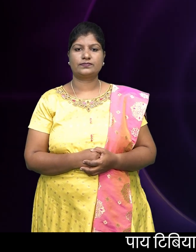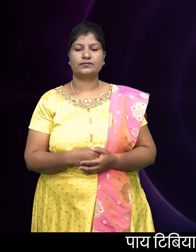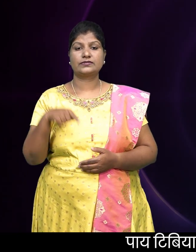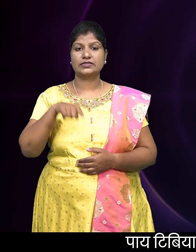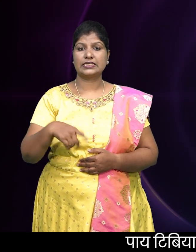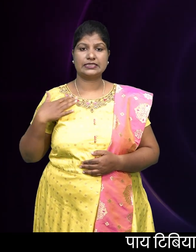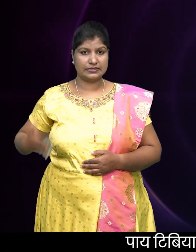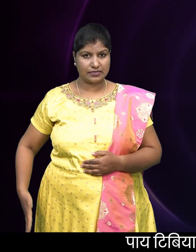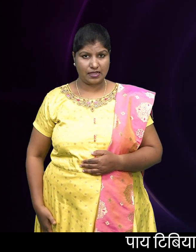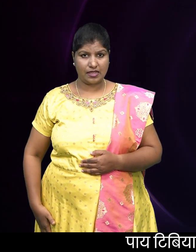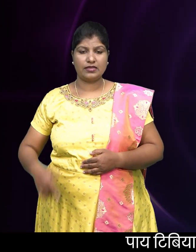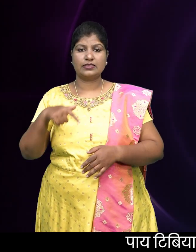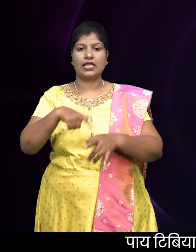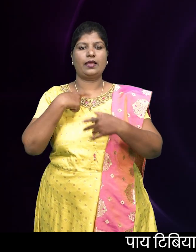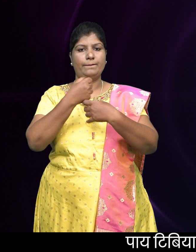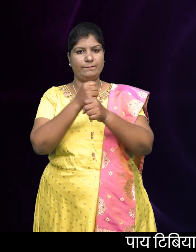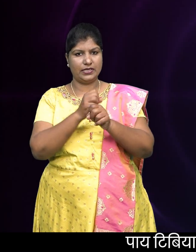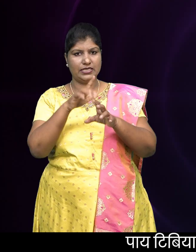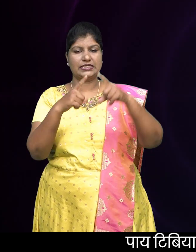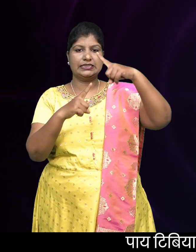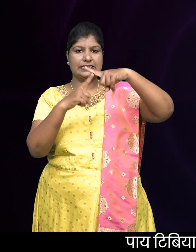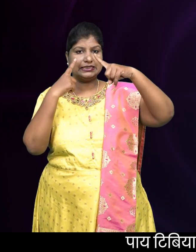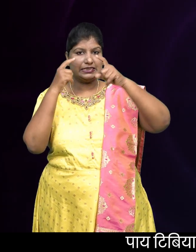पाय टिबिया आणि फायब्युलाने बनवलेला असतो.